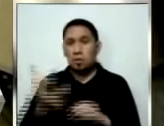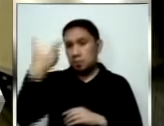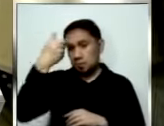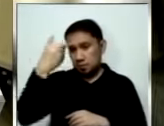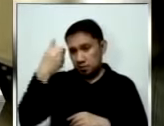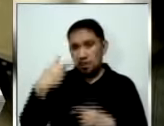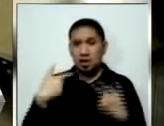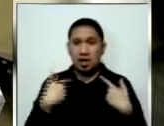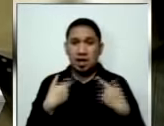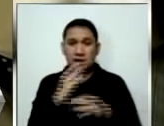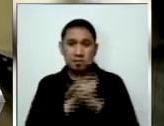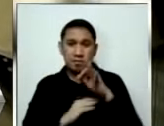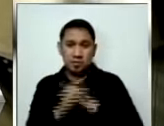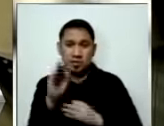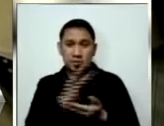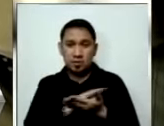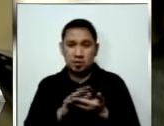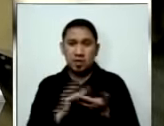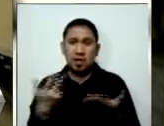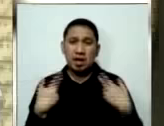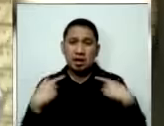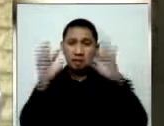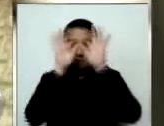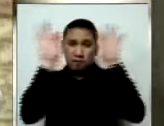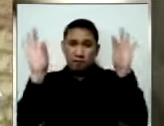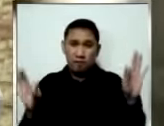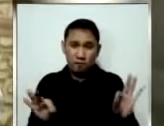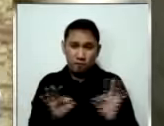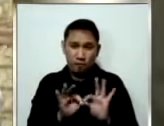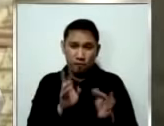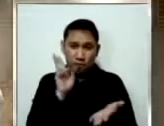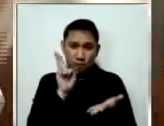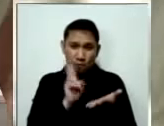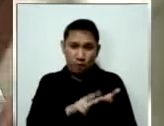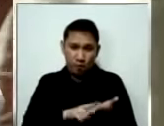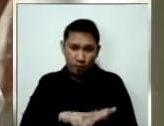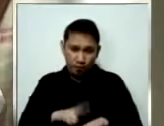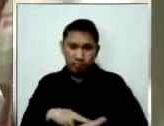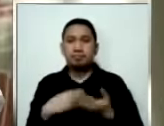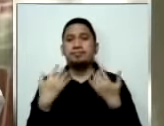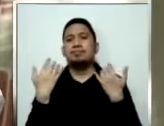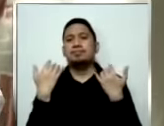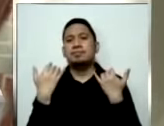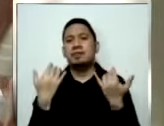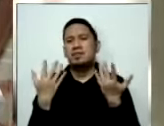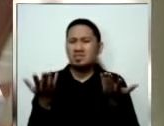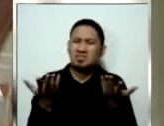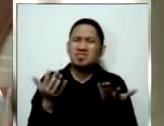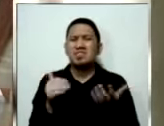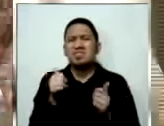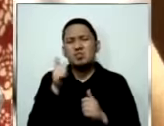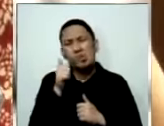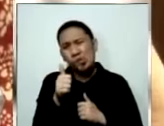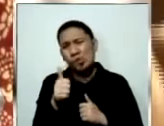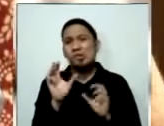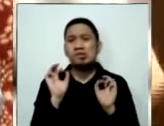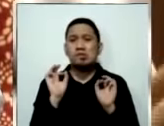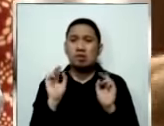kailangang sagutan ng health declaration form. Maganda naman sa mga tao na ganyan ang gawin, na